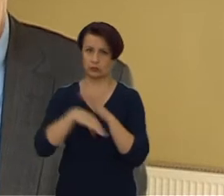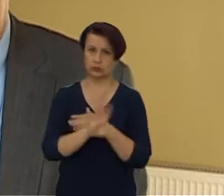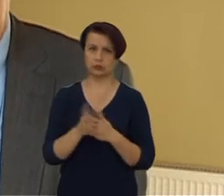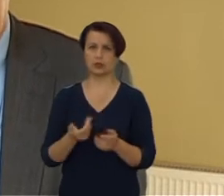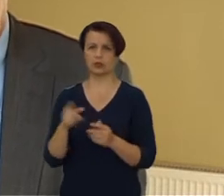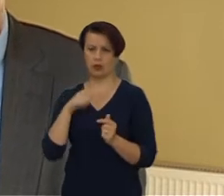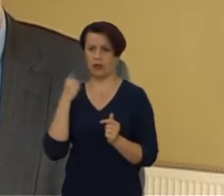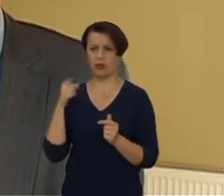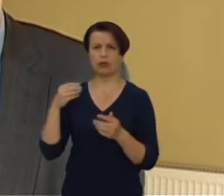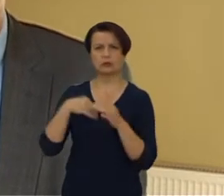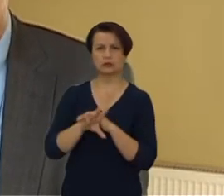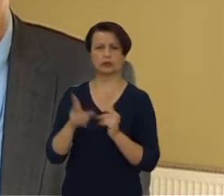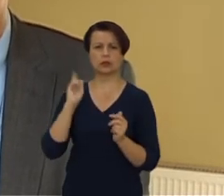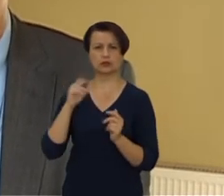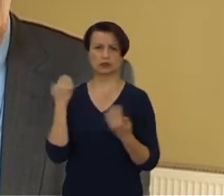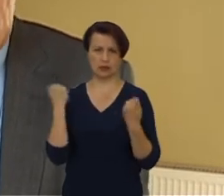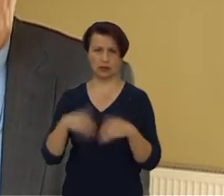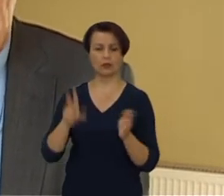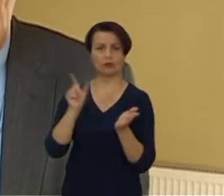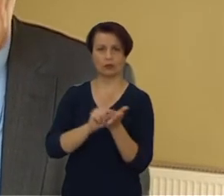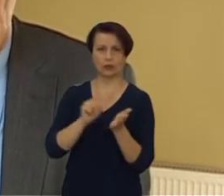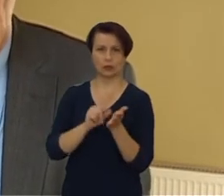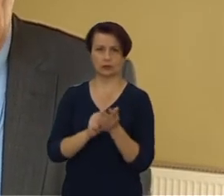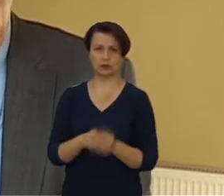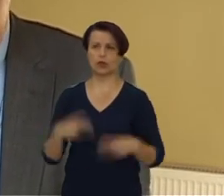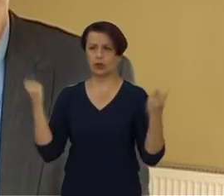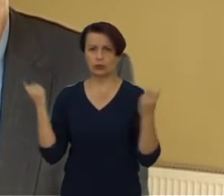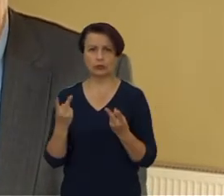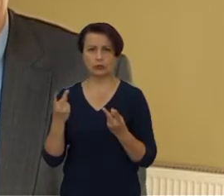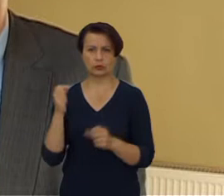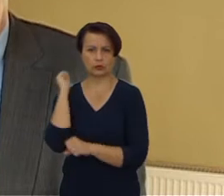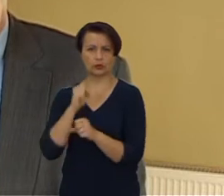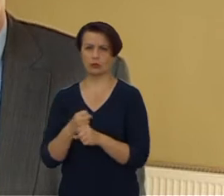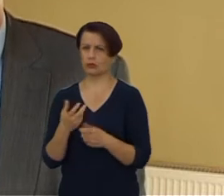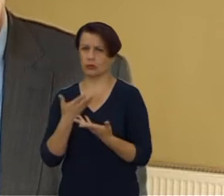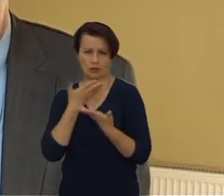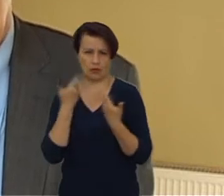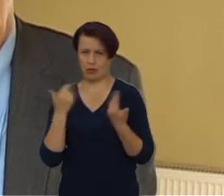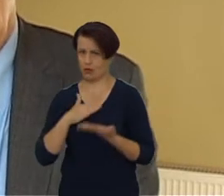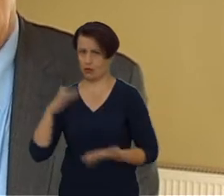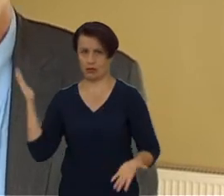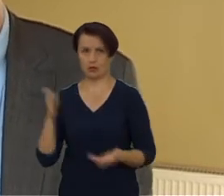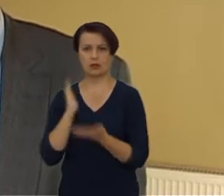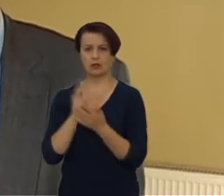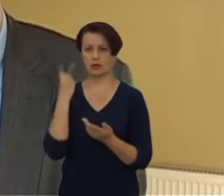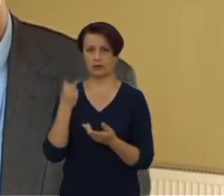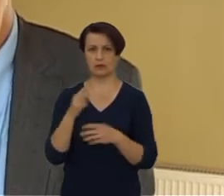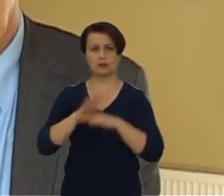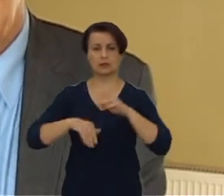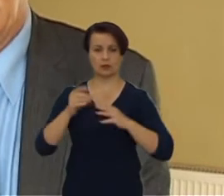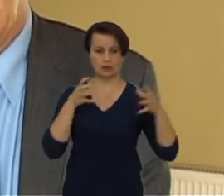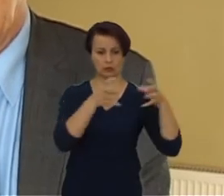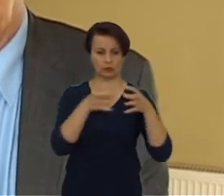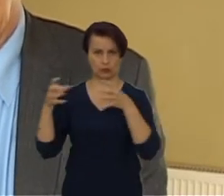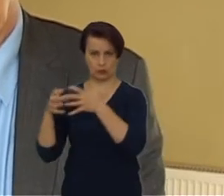tai kaita. Daugiausiai išeina tik tie, kuriems eina pensinis amžius. Poreikis nėra didelis. Yra dvi grupės,